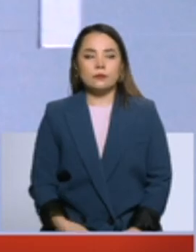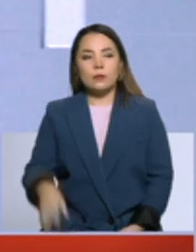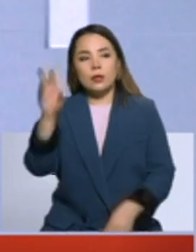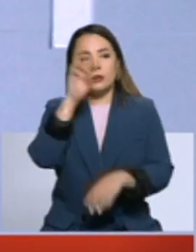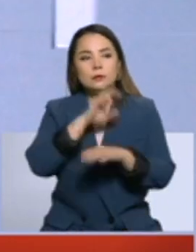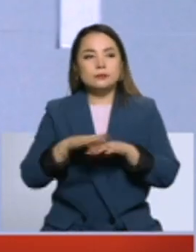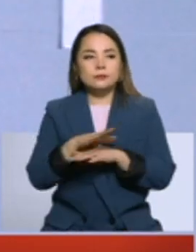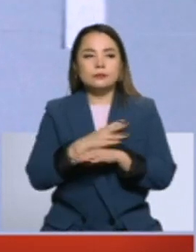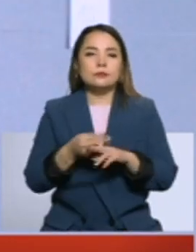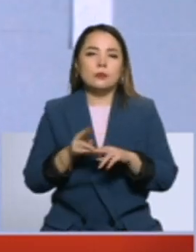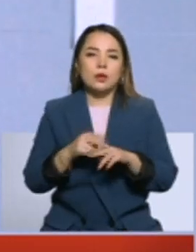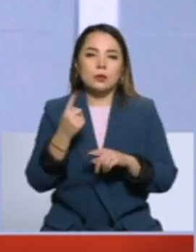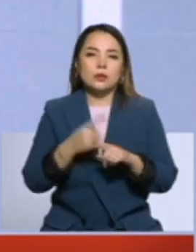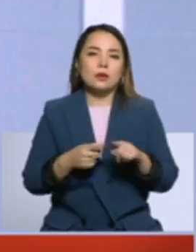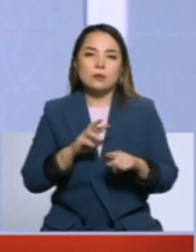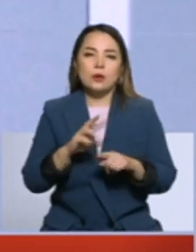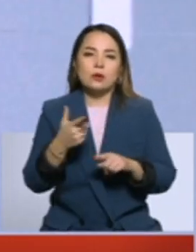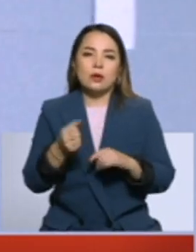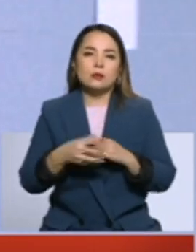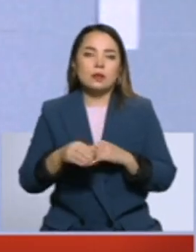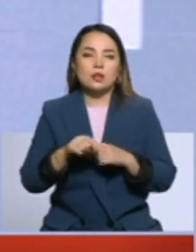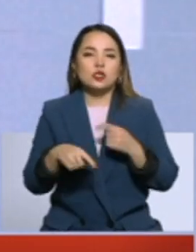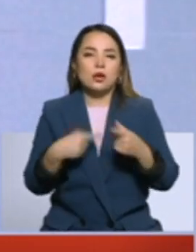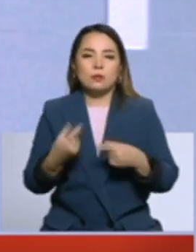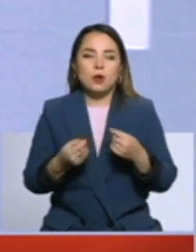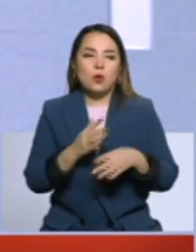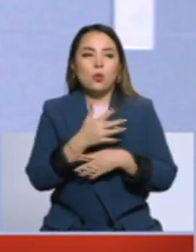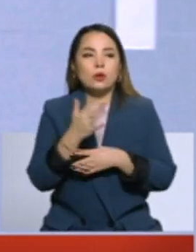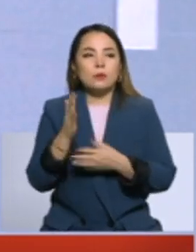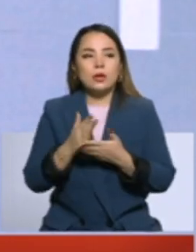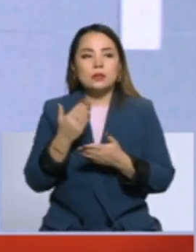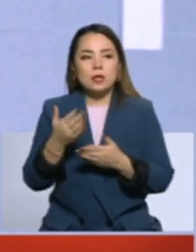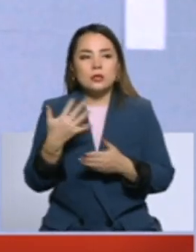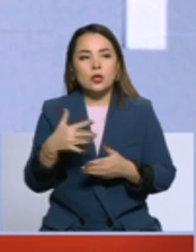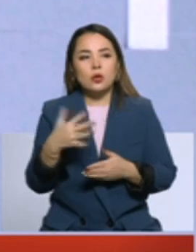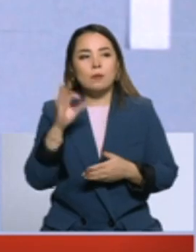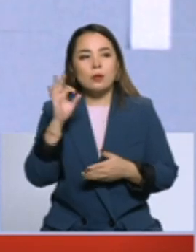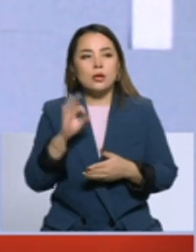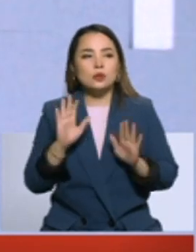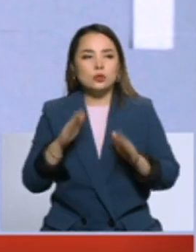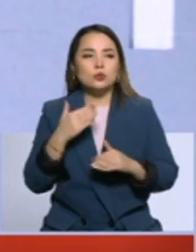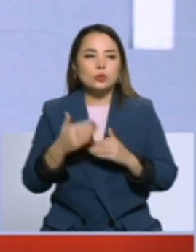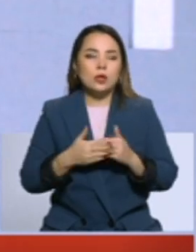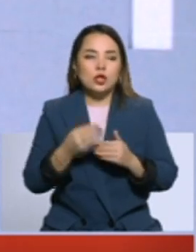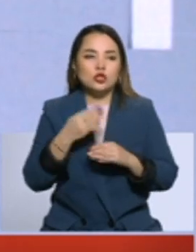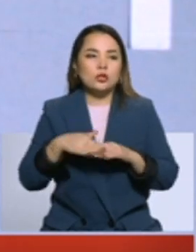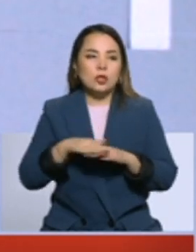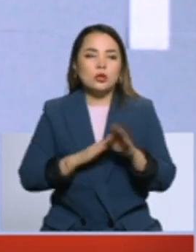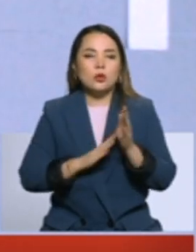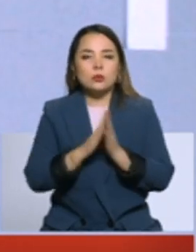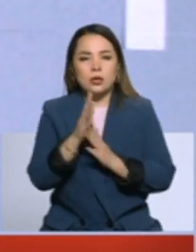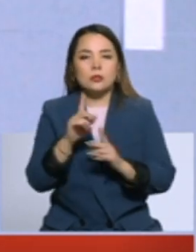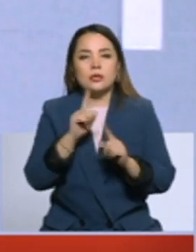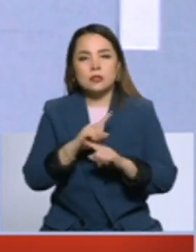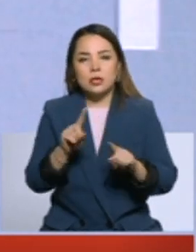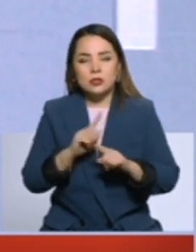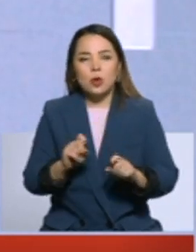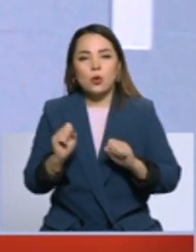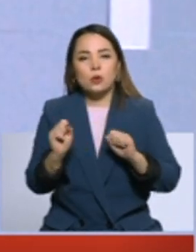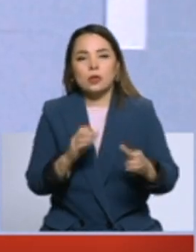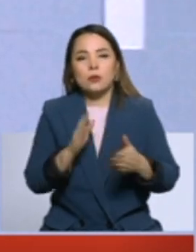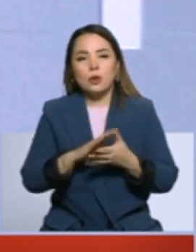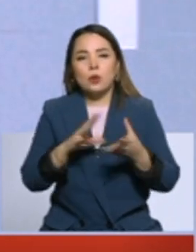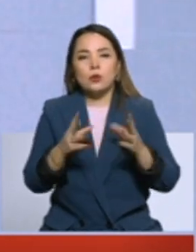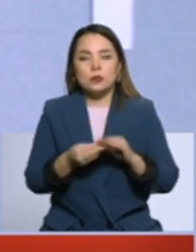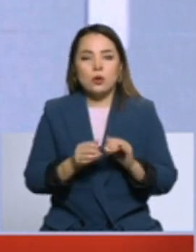Еліміз бойынша 1,5 миллион гектар қылқан жапырақты орман болса, оның 50%-ға жуығы шығыста өседі. Ол ерекше қорғауда.